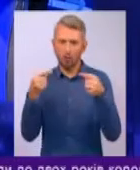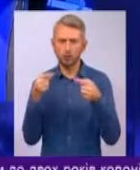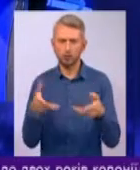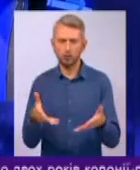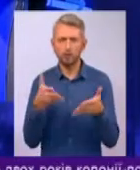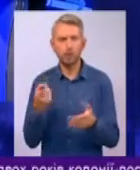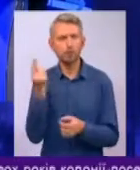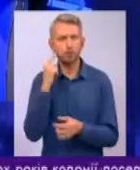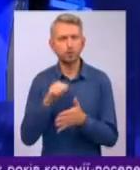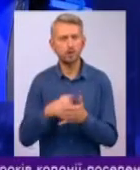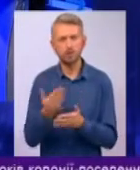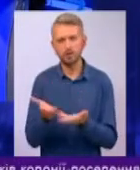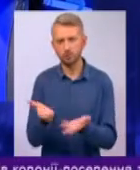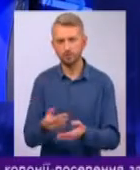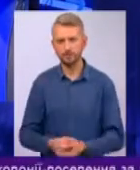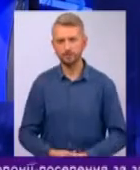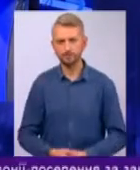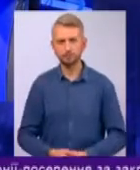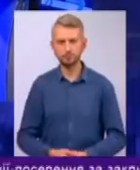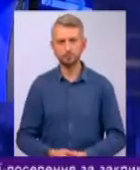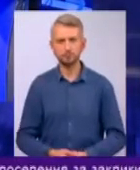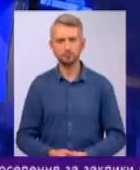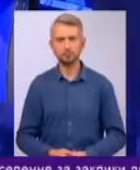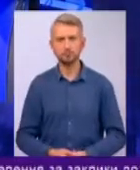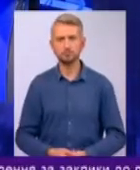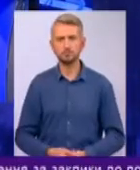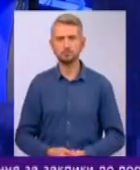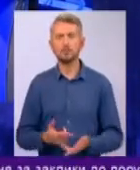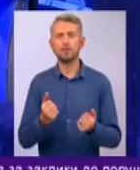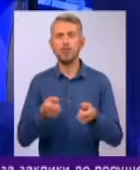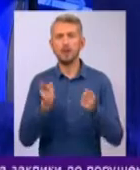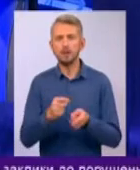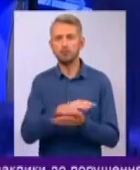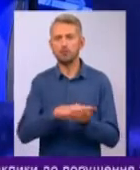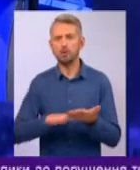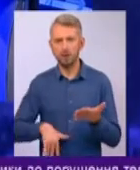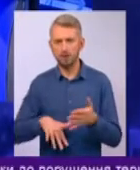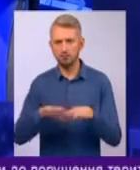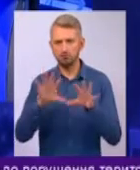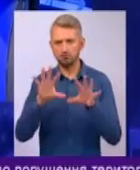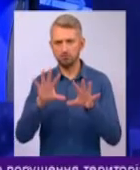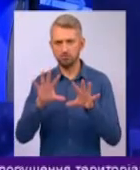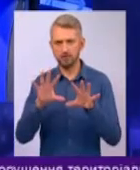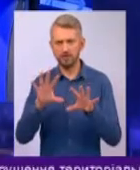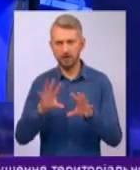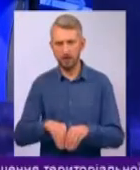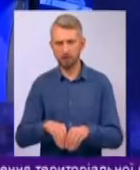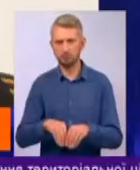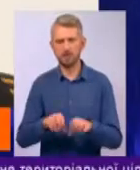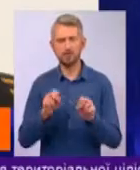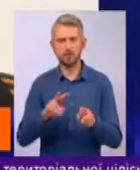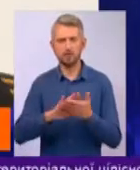почути від вас. Прошу, будь ласка. Так, дійсно, триває ліквідація надзвичайної ситуації на